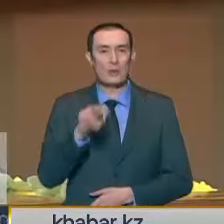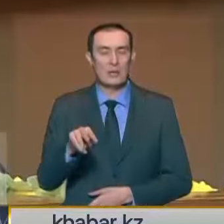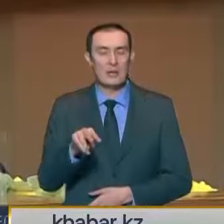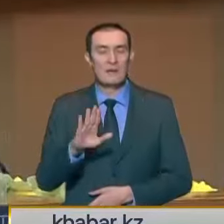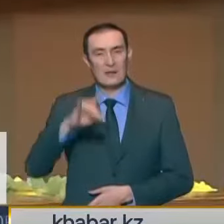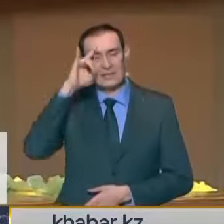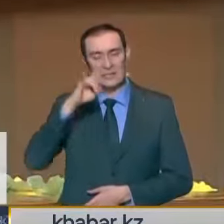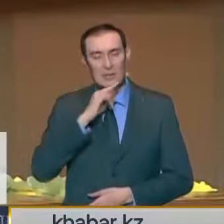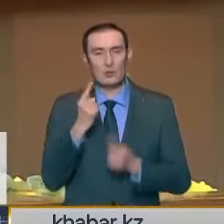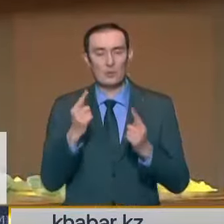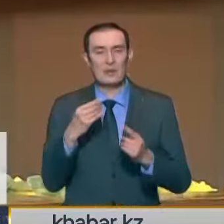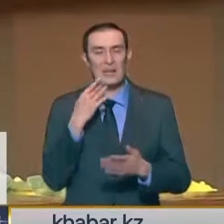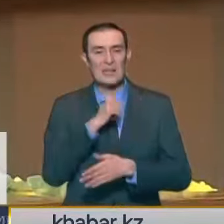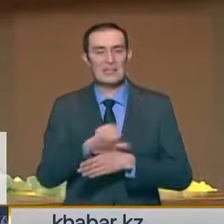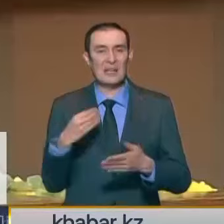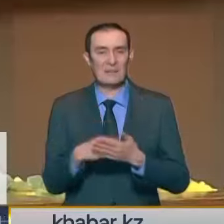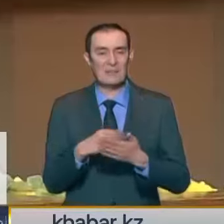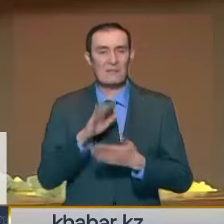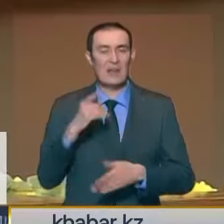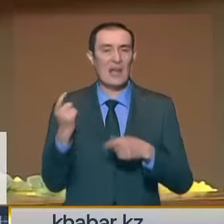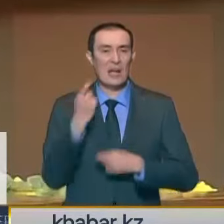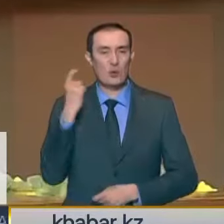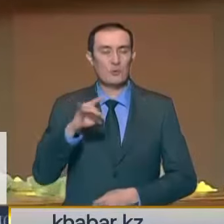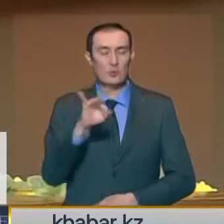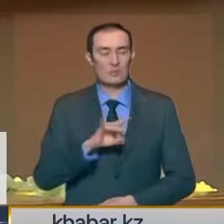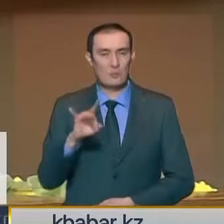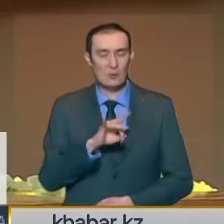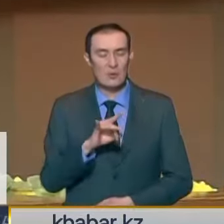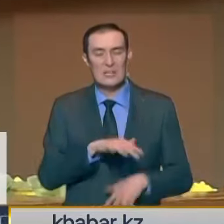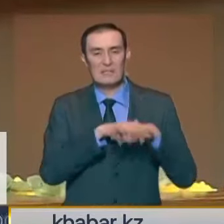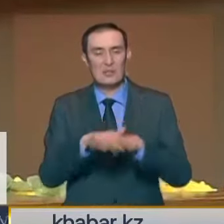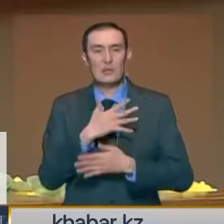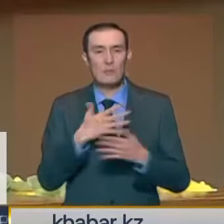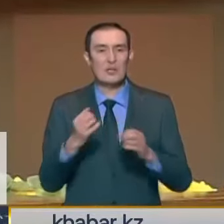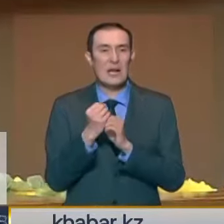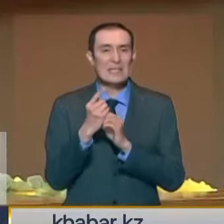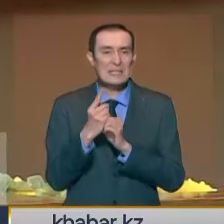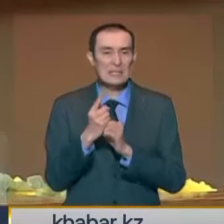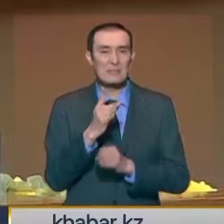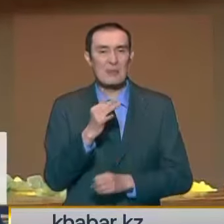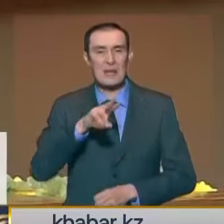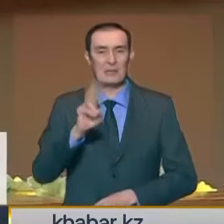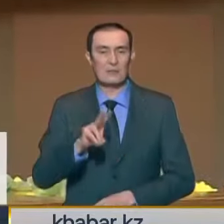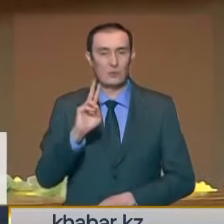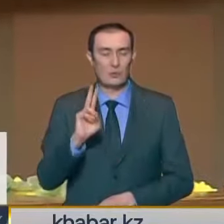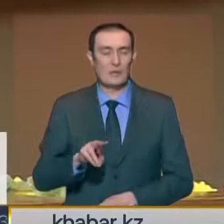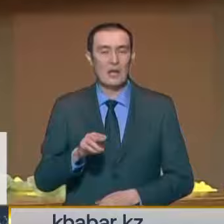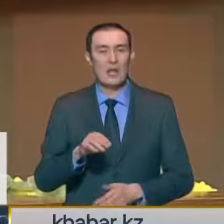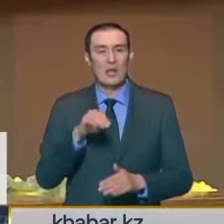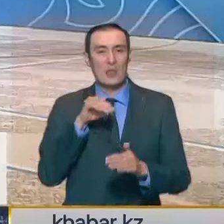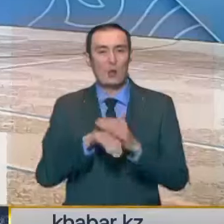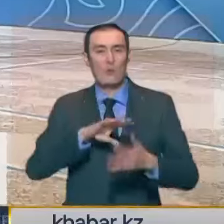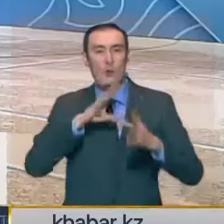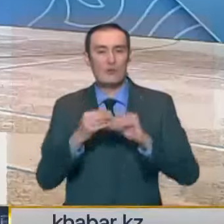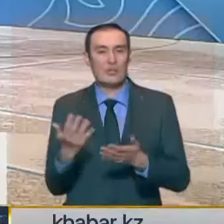одним из крупнейших иностранных инвесторов в экономику республики с вложениями свыше 11 млрд долларов накопленный